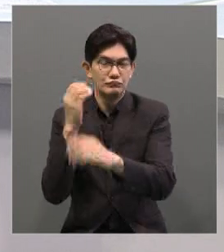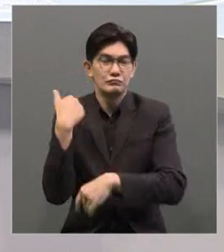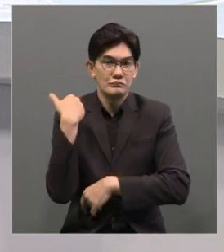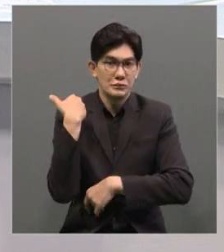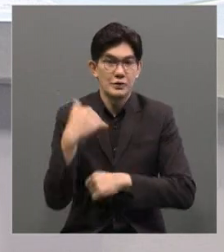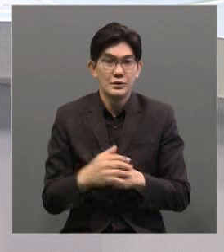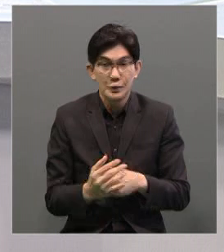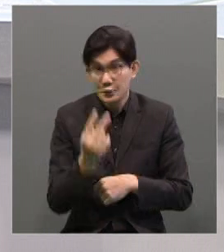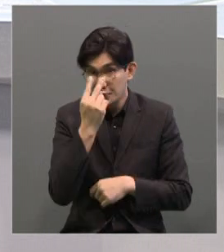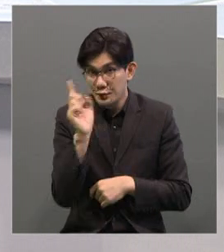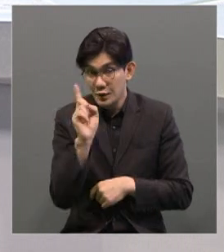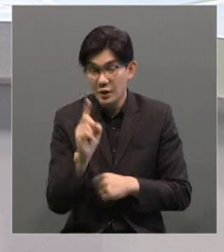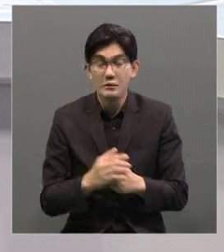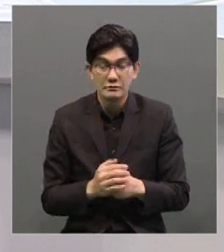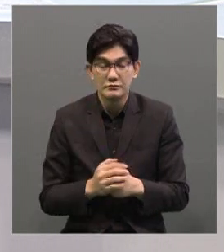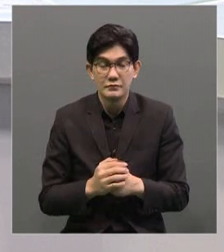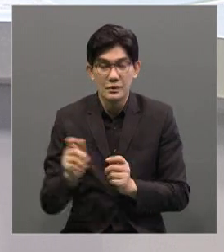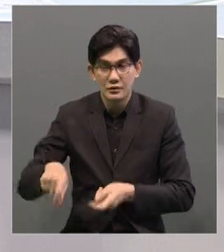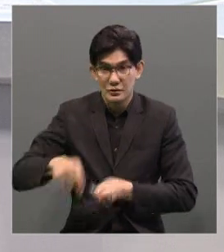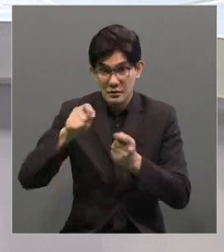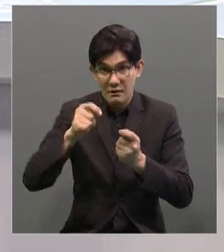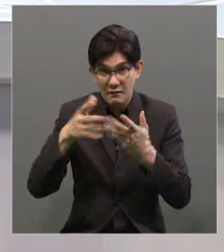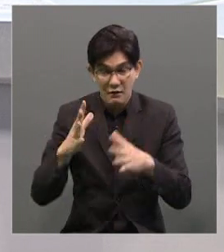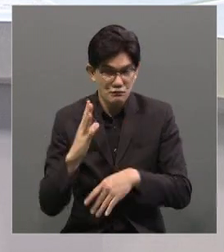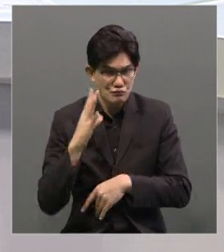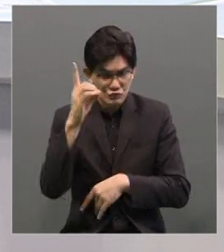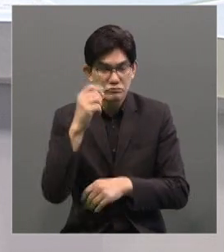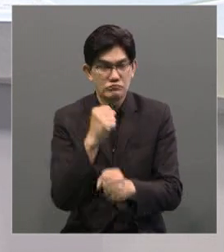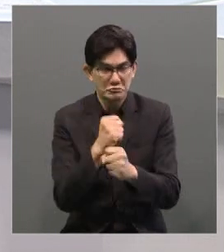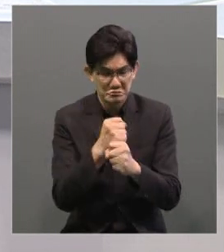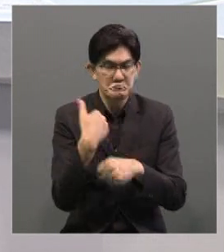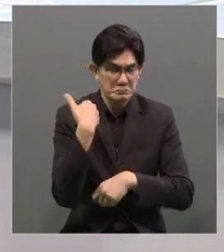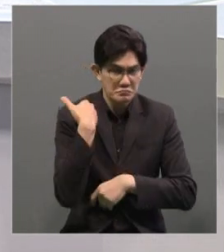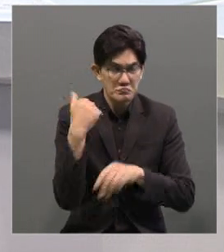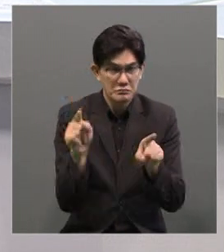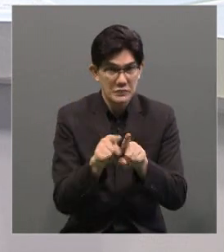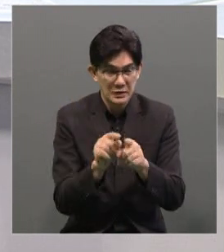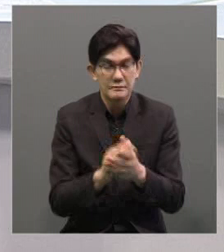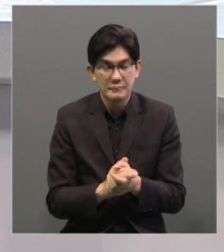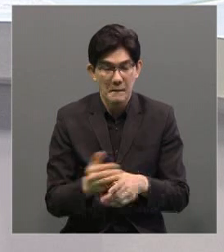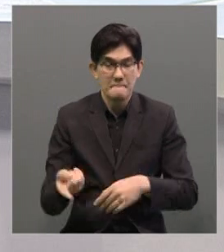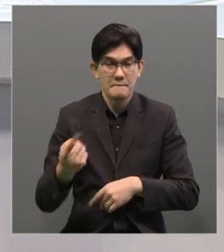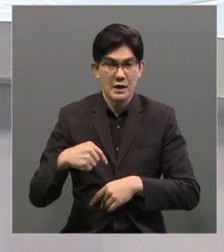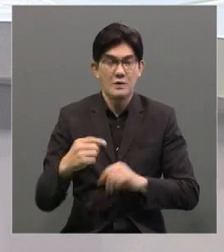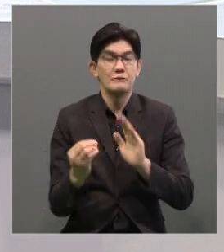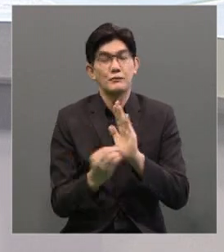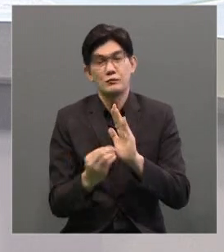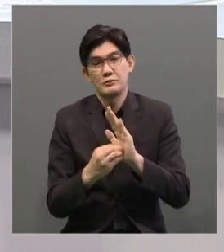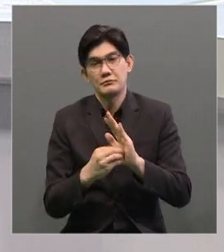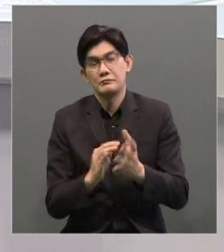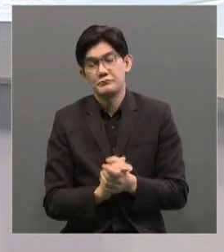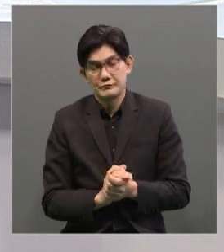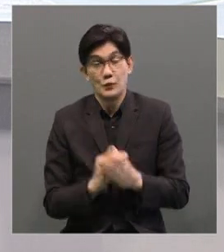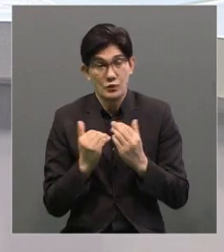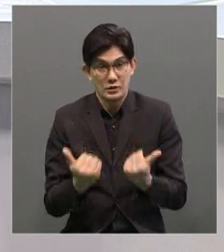ราะฉะนั้นเดี๋ยวจะพาไปดูหลังจากเทศกาลสงกรานต์พรุ่งนี้หลายคนทำงานนะคะก็จะกลับเดินทางกลับมาที่กรุงเทพมหานครกัน